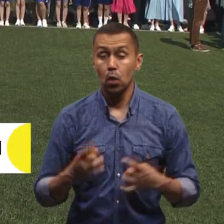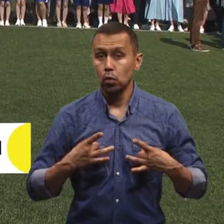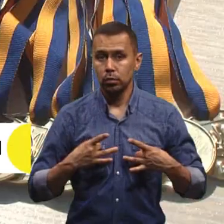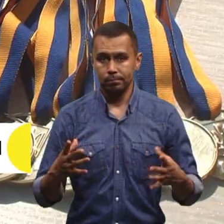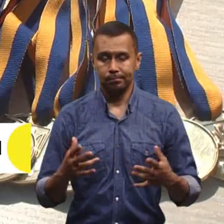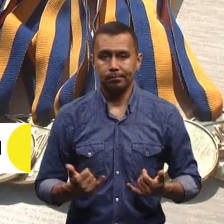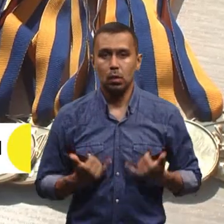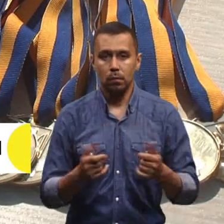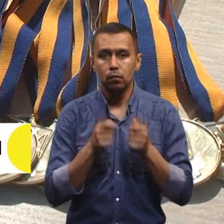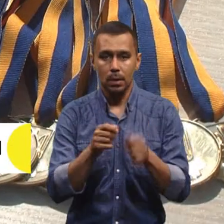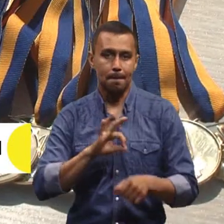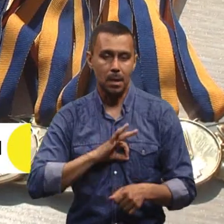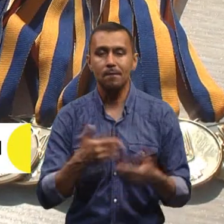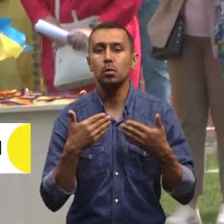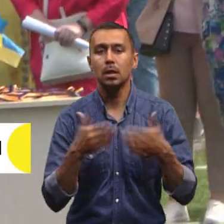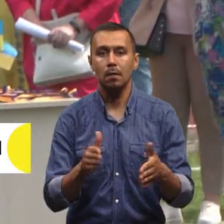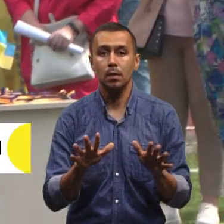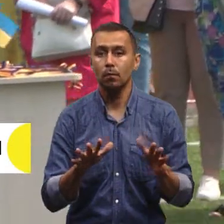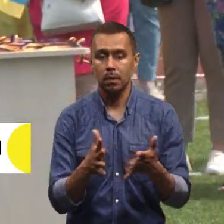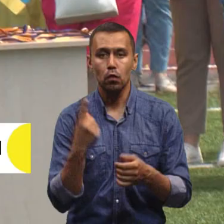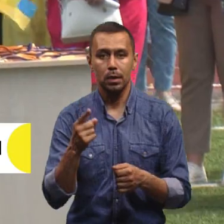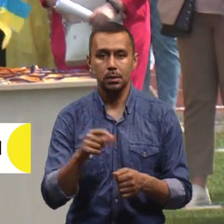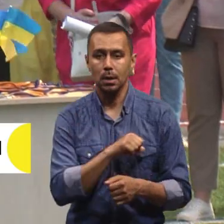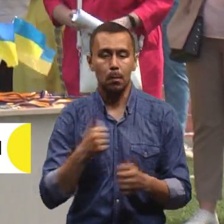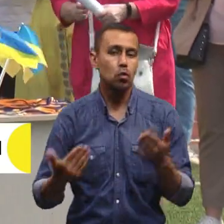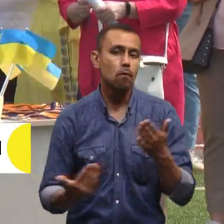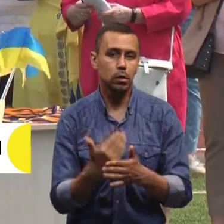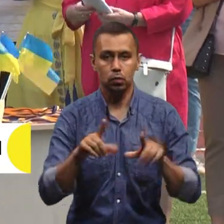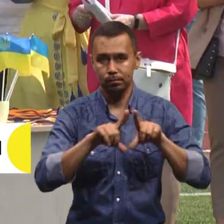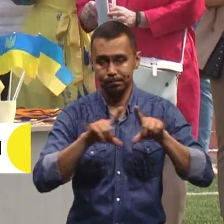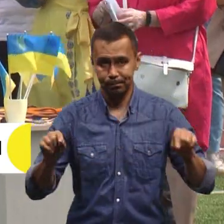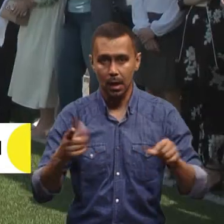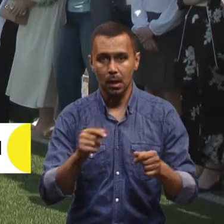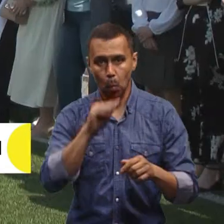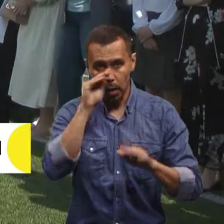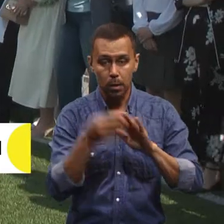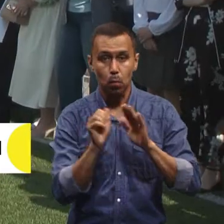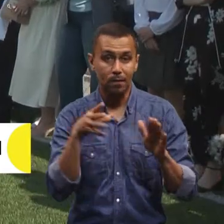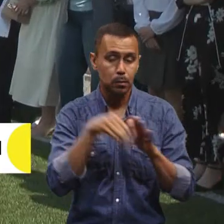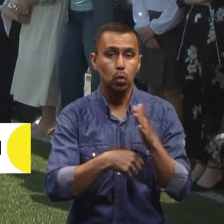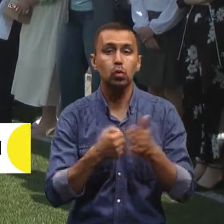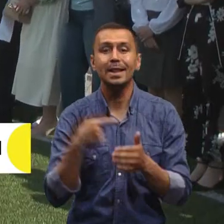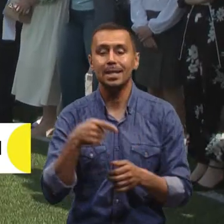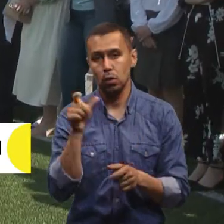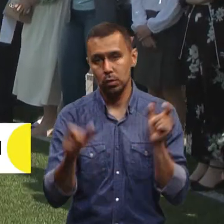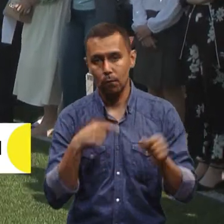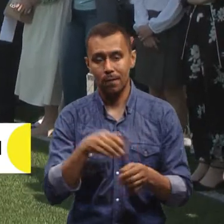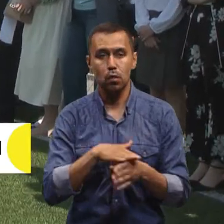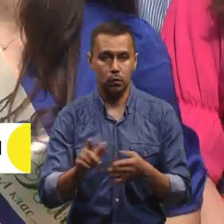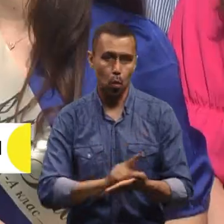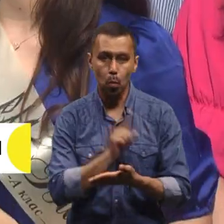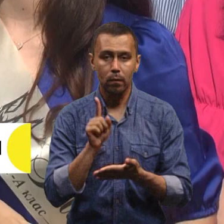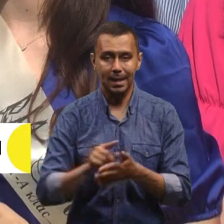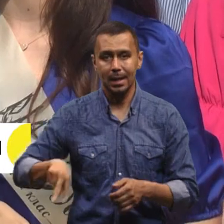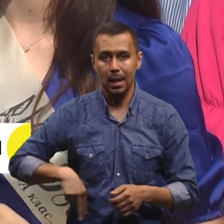Урочистості з нагоди вручення медалей випускникам відбуваються в одній з найновіших хмельницьких шкіл, де укриття може вмістити до тисячі людей, каже виконувачка